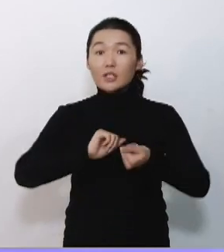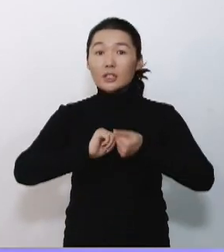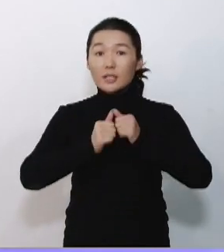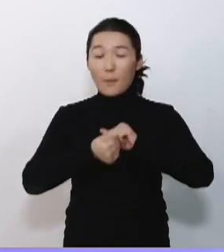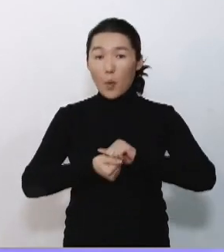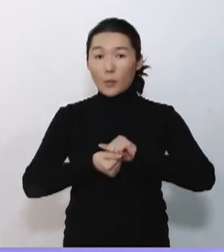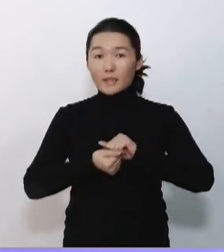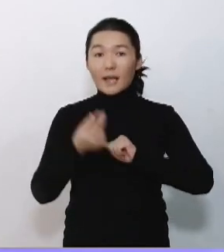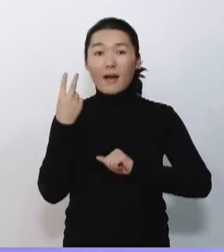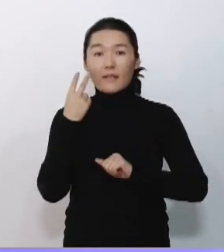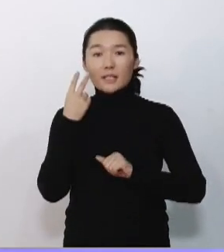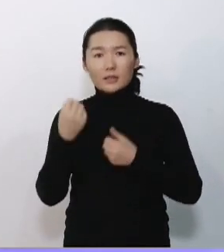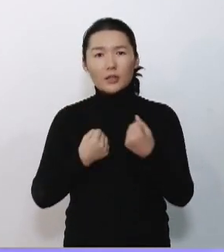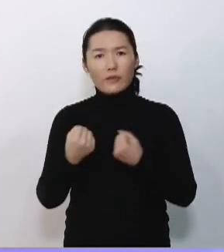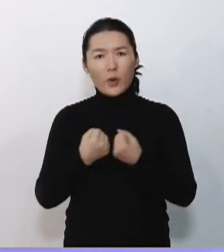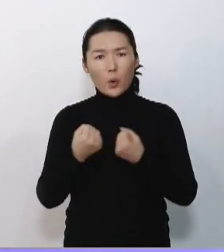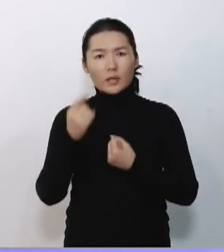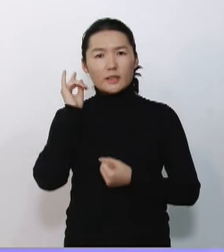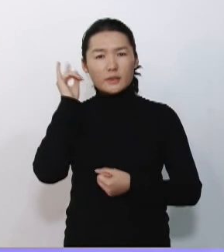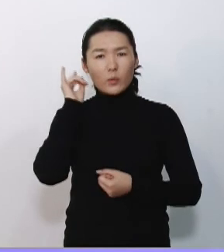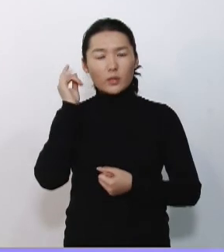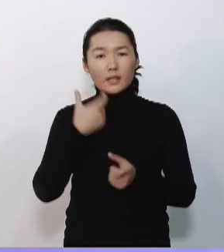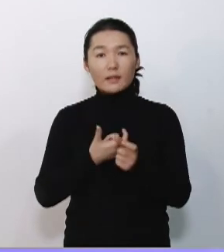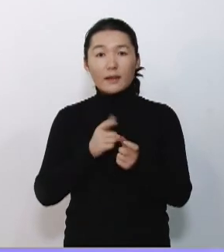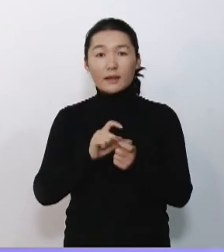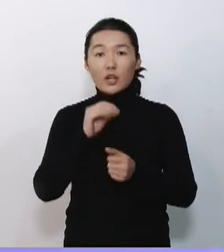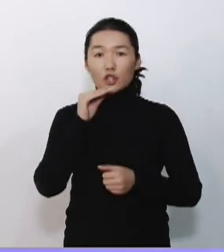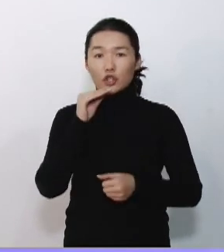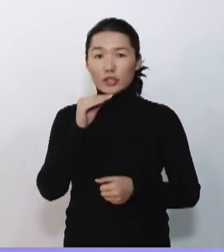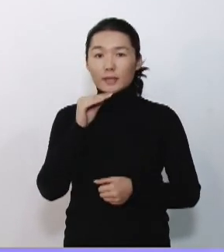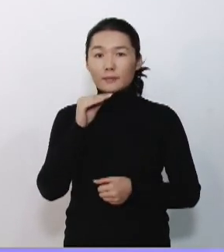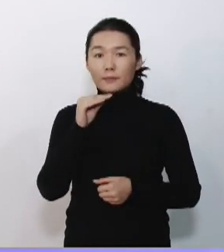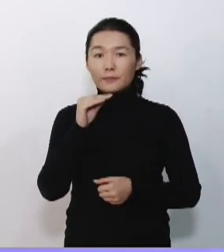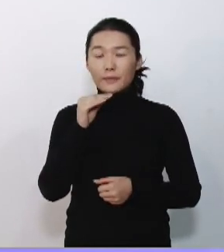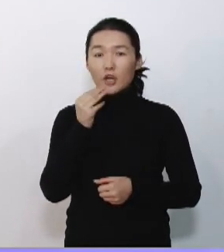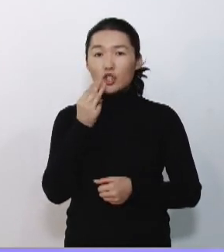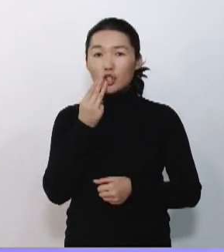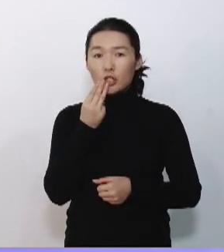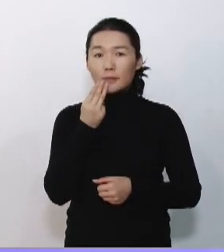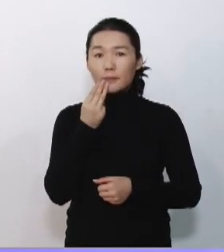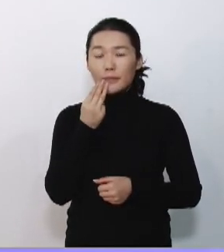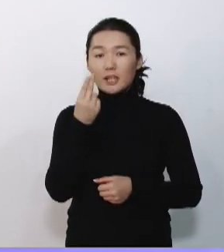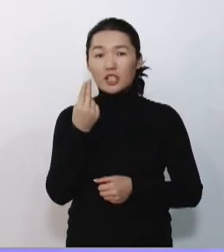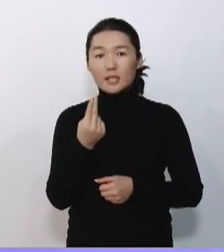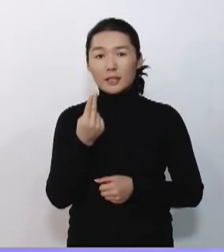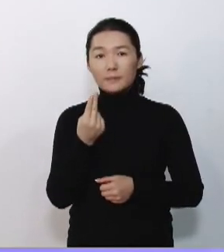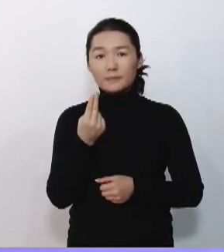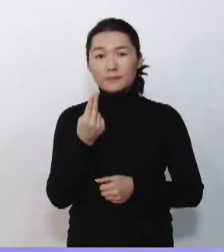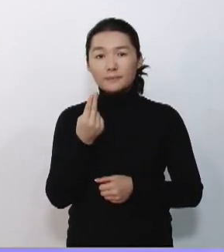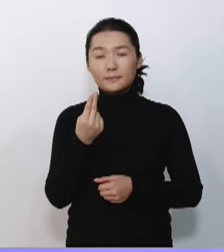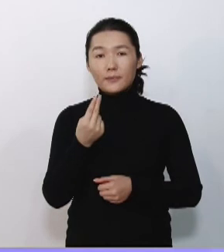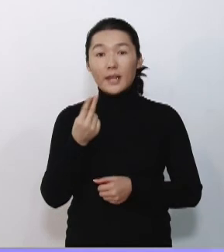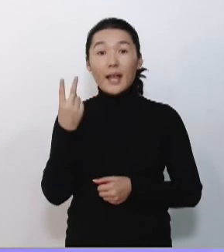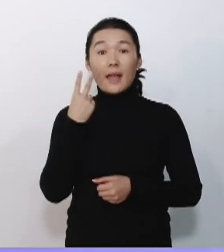запомнить, всегда твердые звуки это Ж, Ш, С.